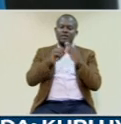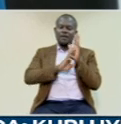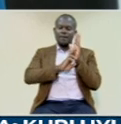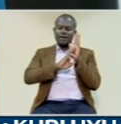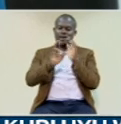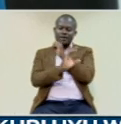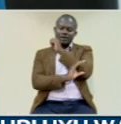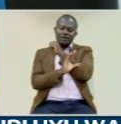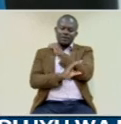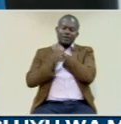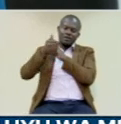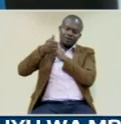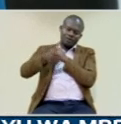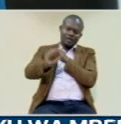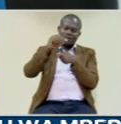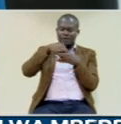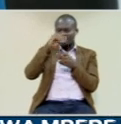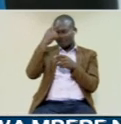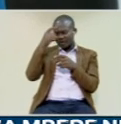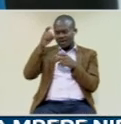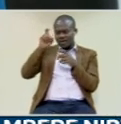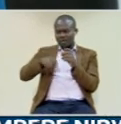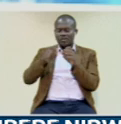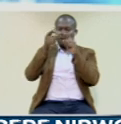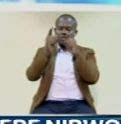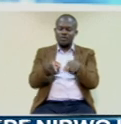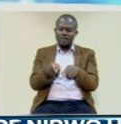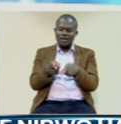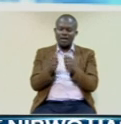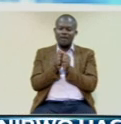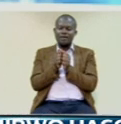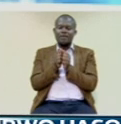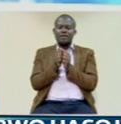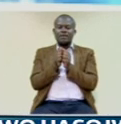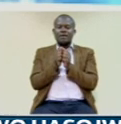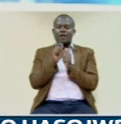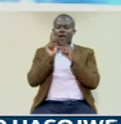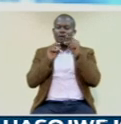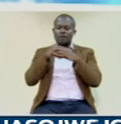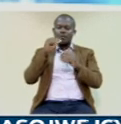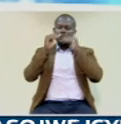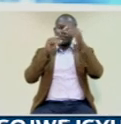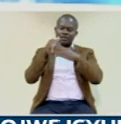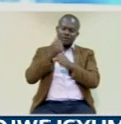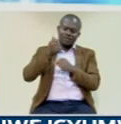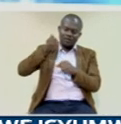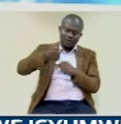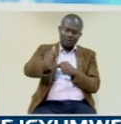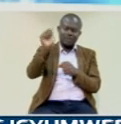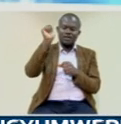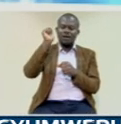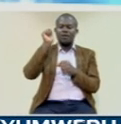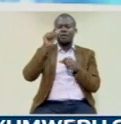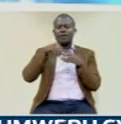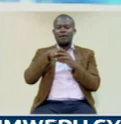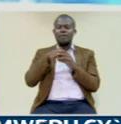abahagarariye ibihugu byabo mu Buhindi, hagombaga kuza abo mu nzego zikorera ku giti cyabo, abo